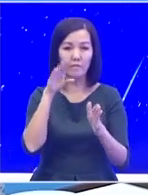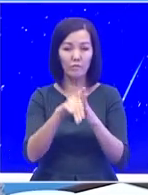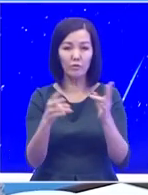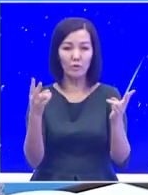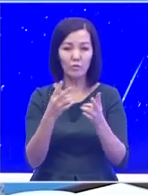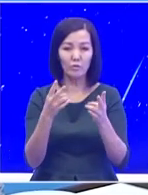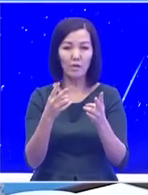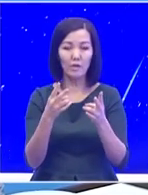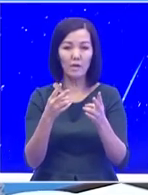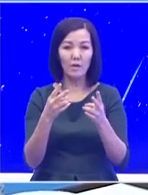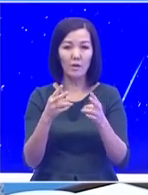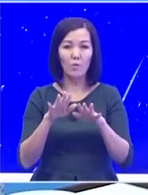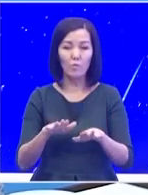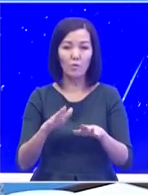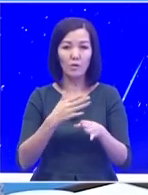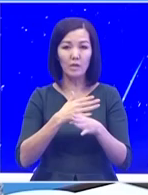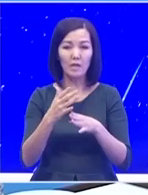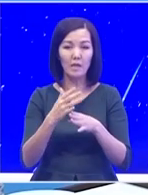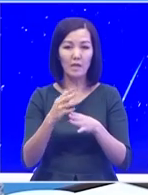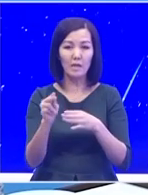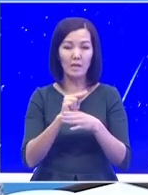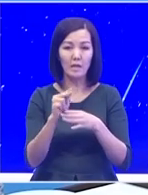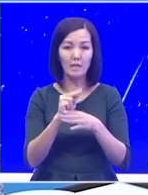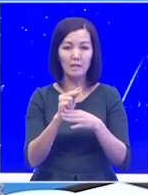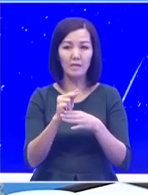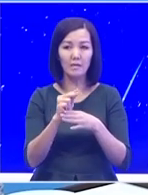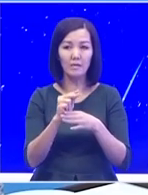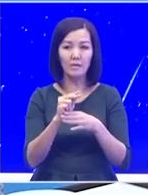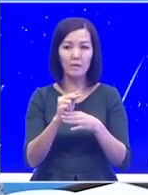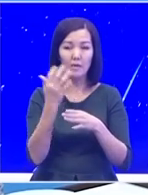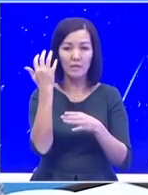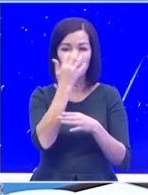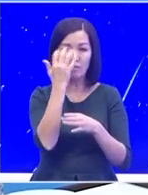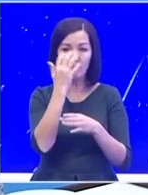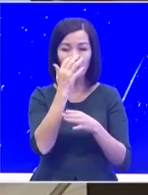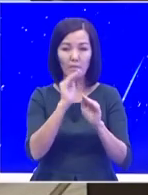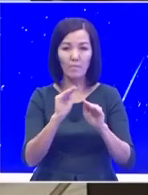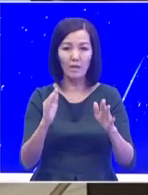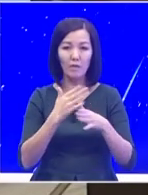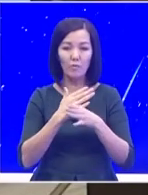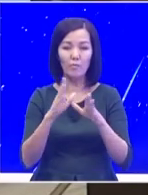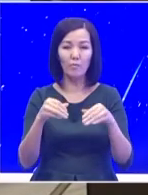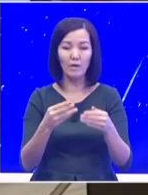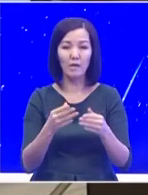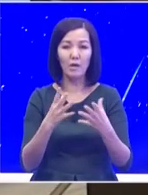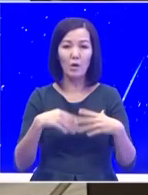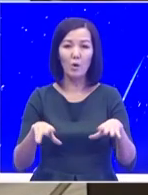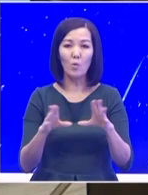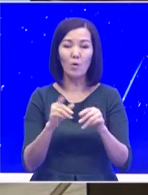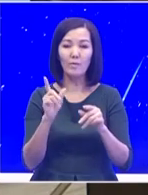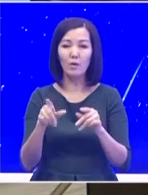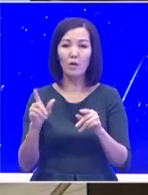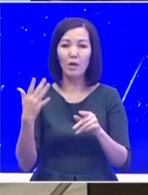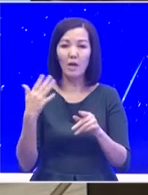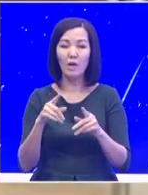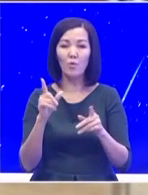да? Вот. Центр коррекции для детей с ограниченным этим, как зрением. Қоғамды қабылдауға 50 шақты тұрғын